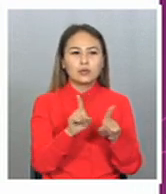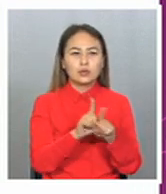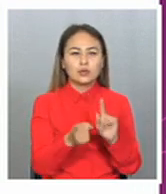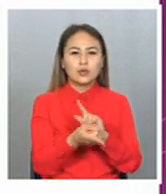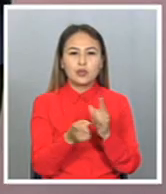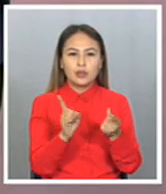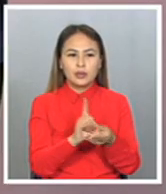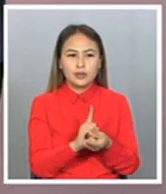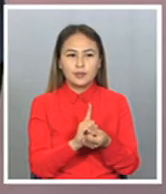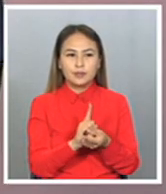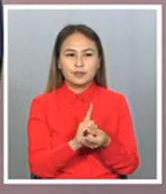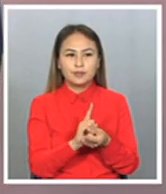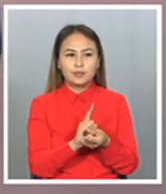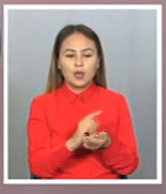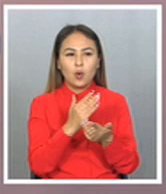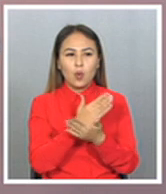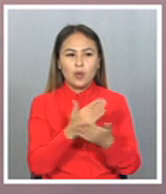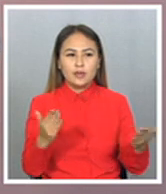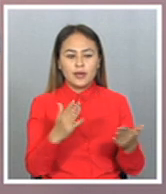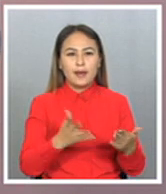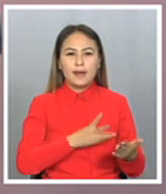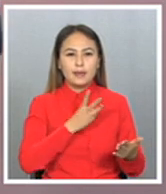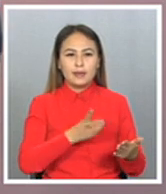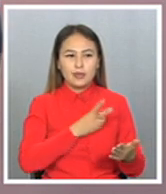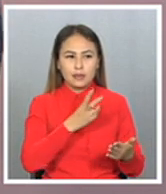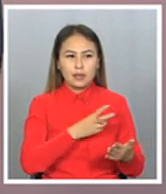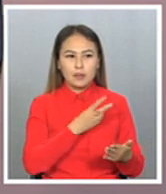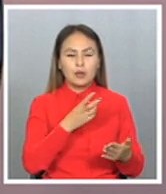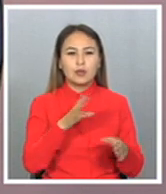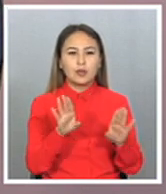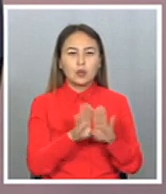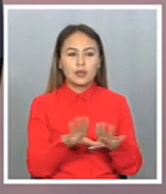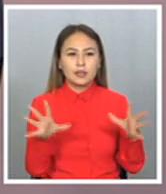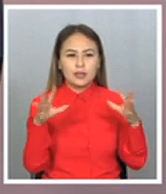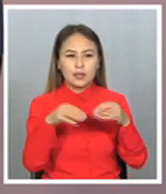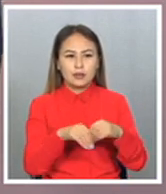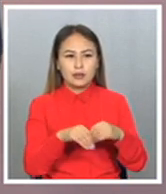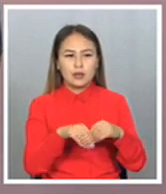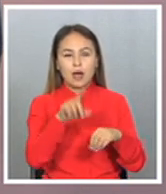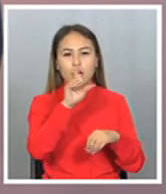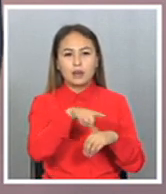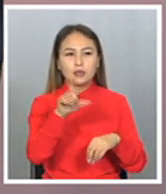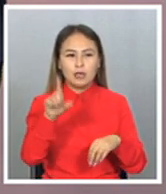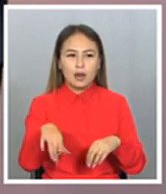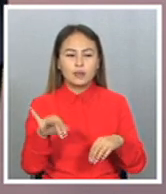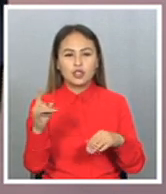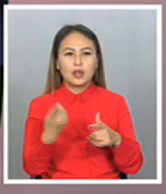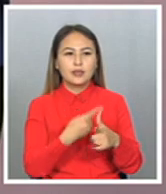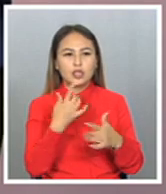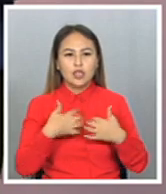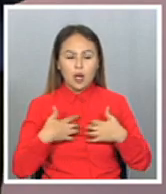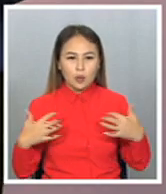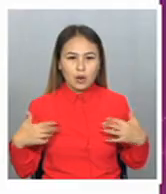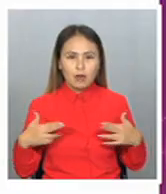түзіледі. Осы энергия мен қоректік затты адам және жануарлар